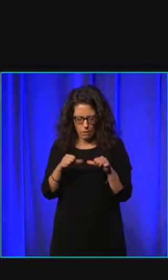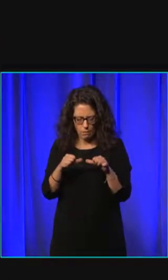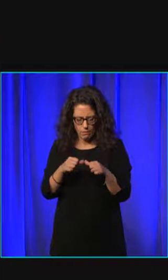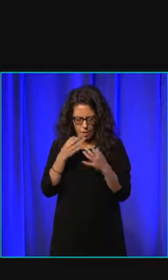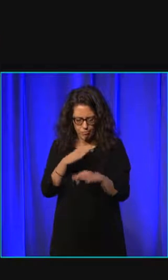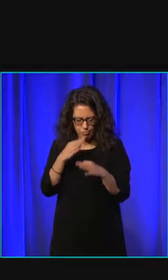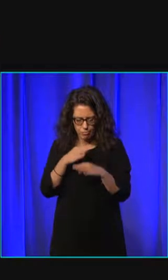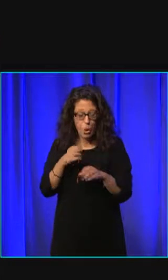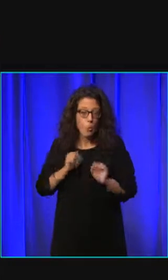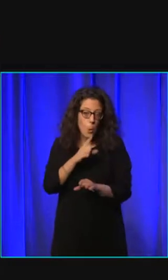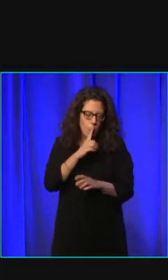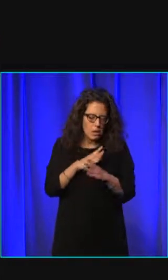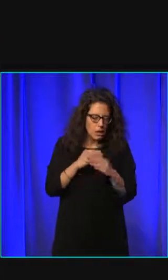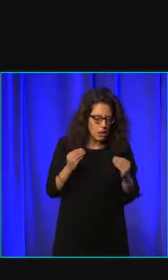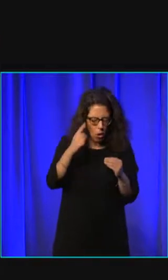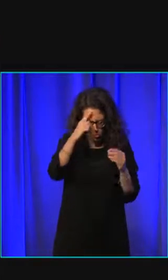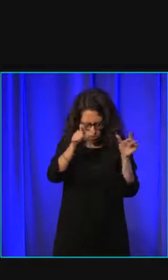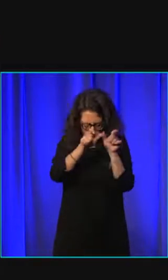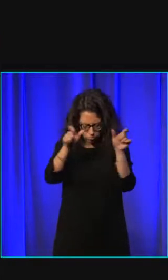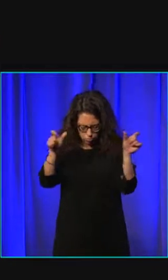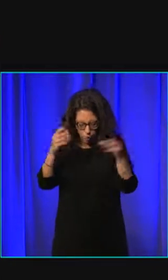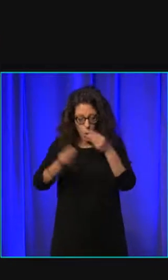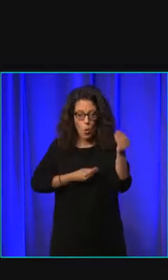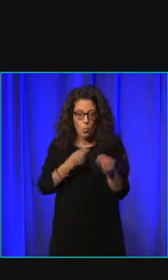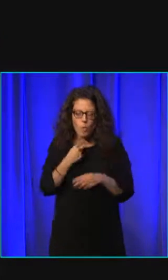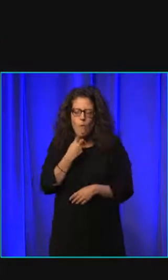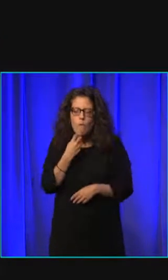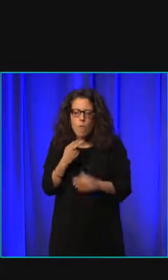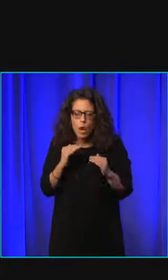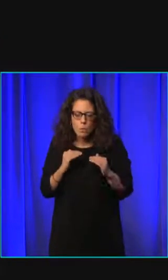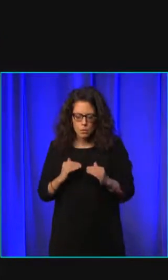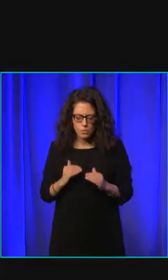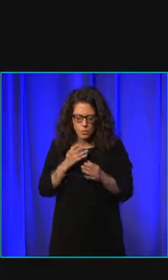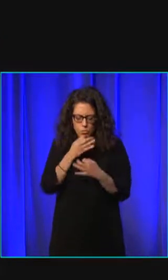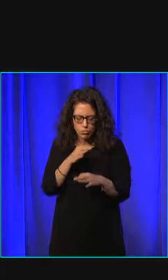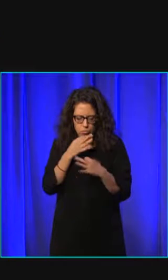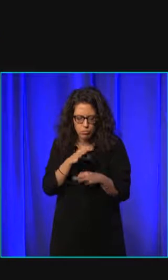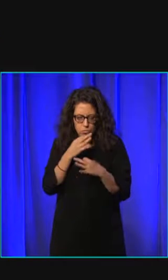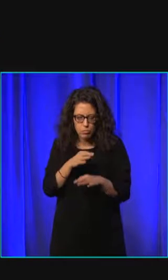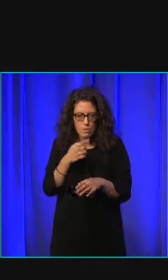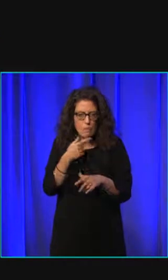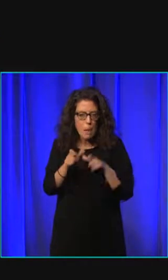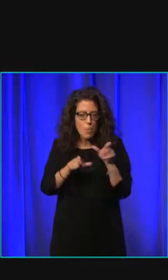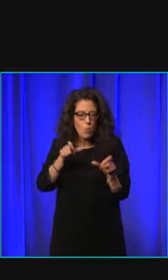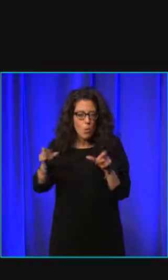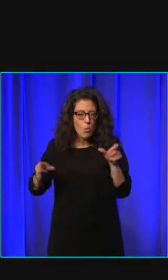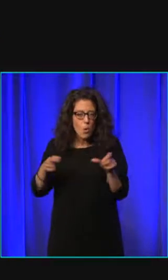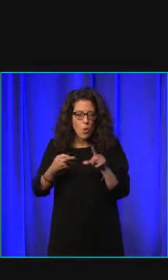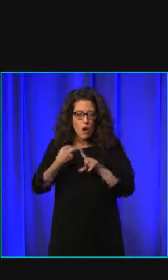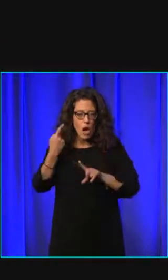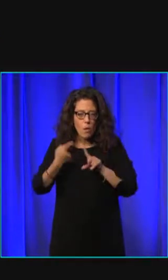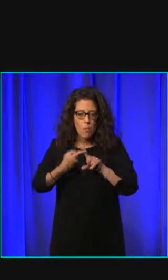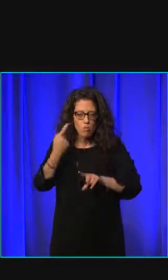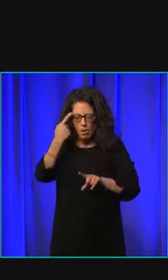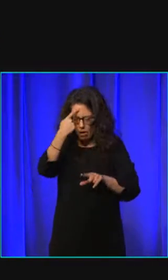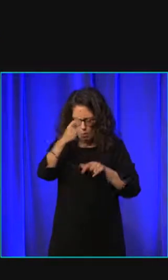faire silencieusement ou à voix basse. Et dans le cas présent, elle récite des mots-clés, des mots